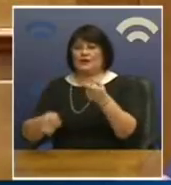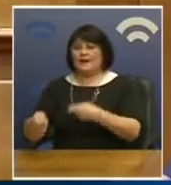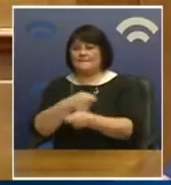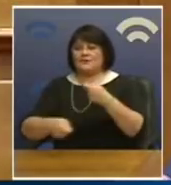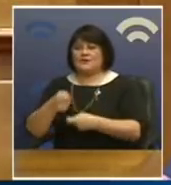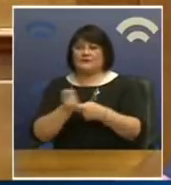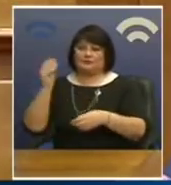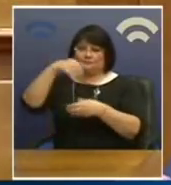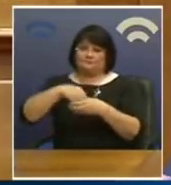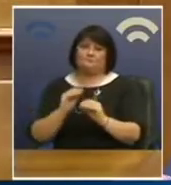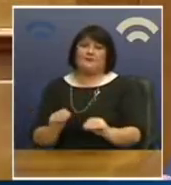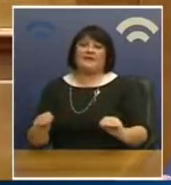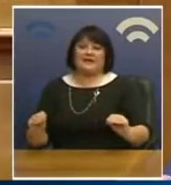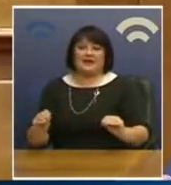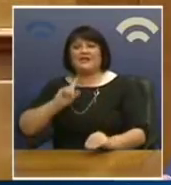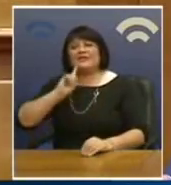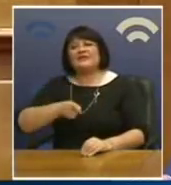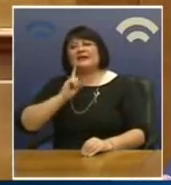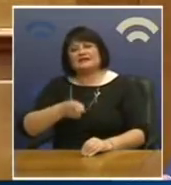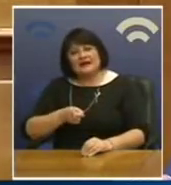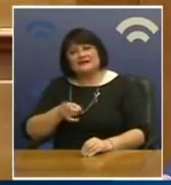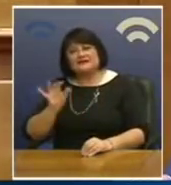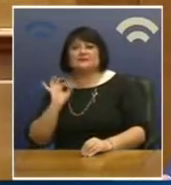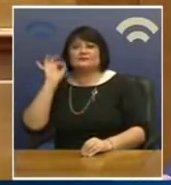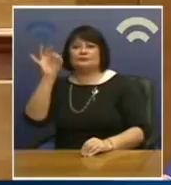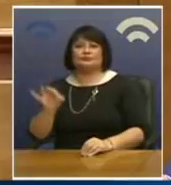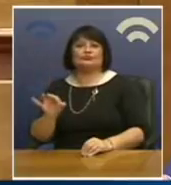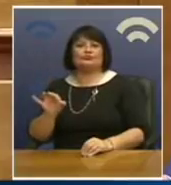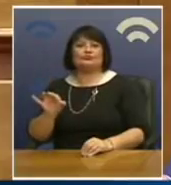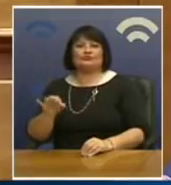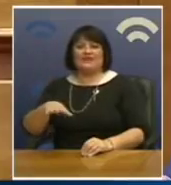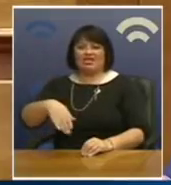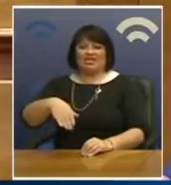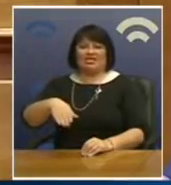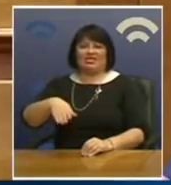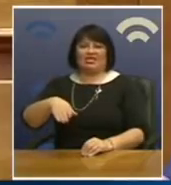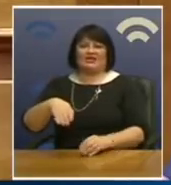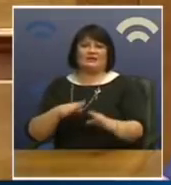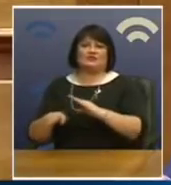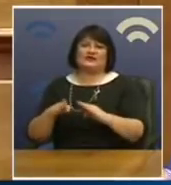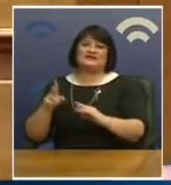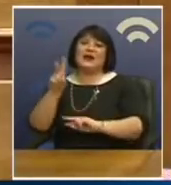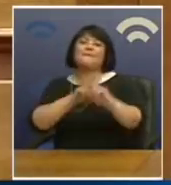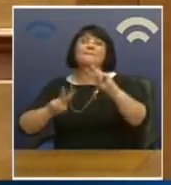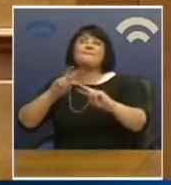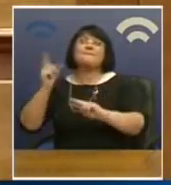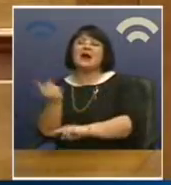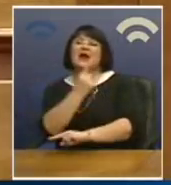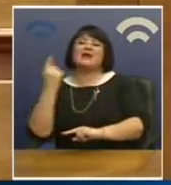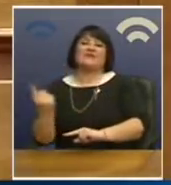παιδείας και διατάξεις που οδηγούν ευθέως στην υποβάθμιση της προστασίας του περιβάλλοντος.